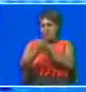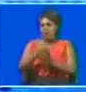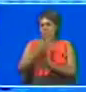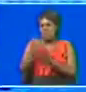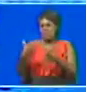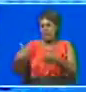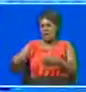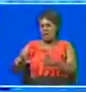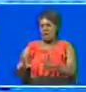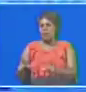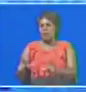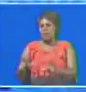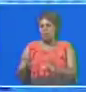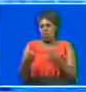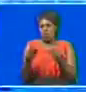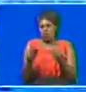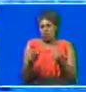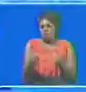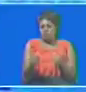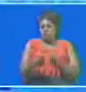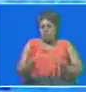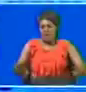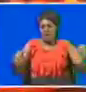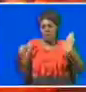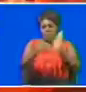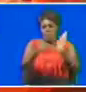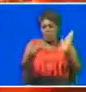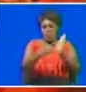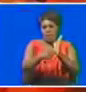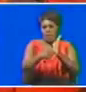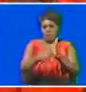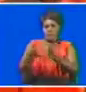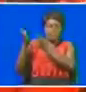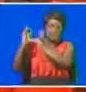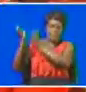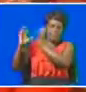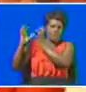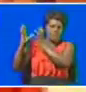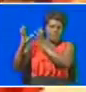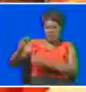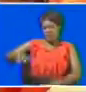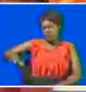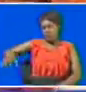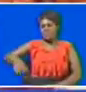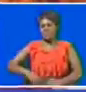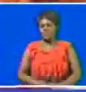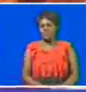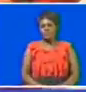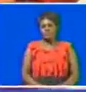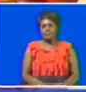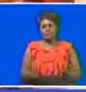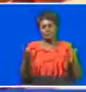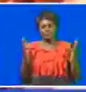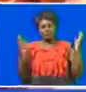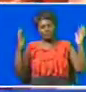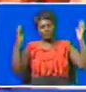kutoa fursa ya kushughulikia tatizo la ardhi ambalo linawakabili wenyeji wa kaunti ya Kilifi. Makofi, vigelegele, vipigo